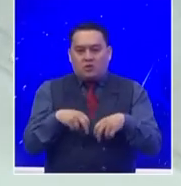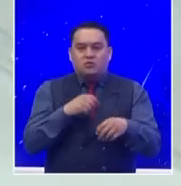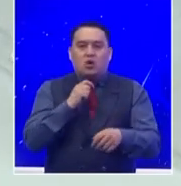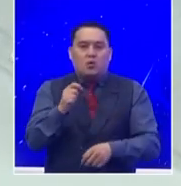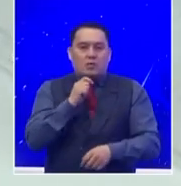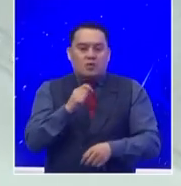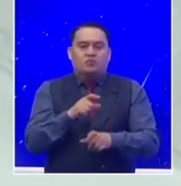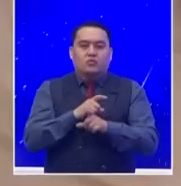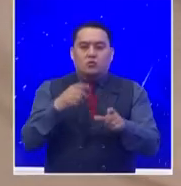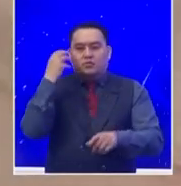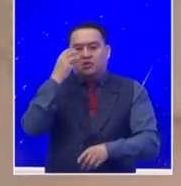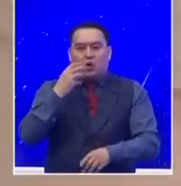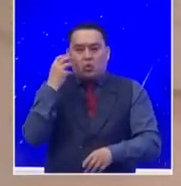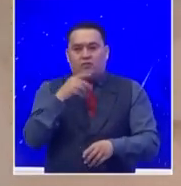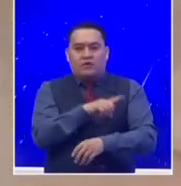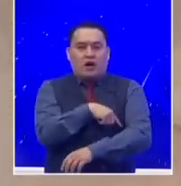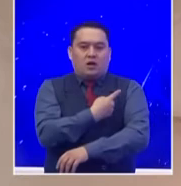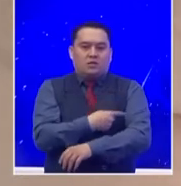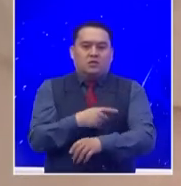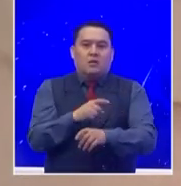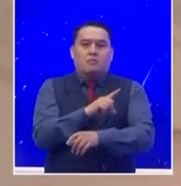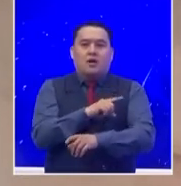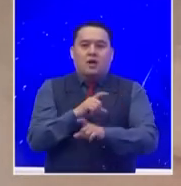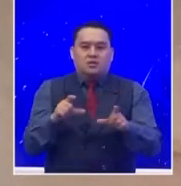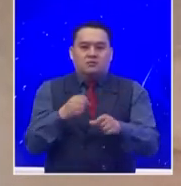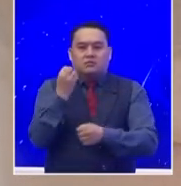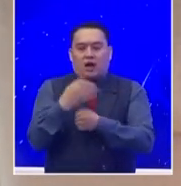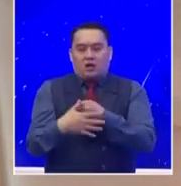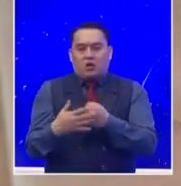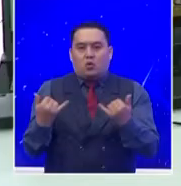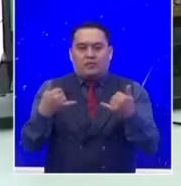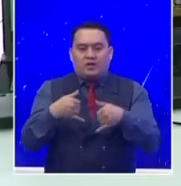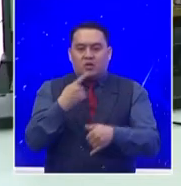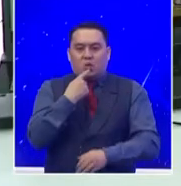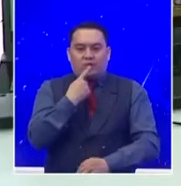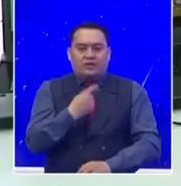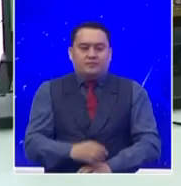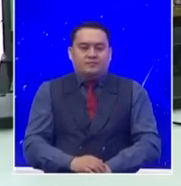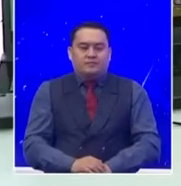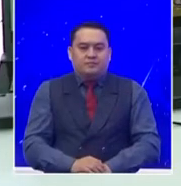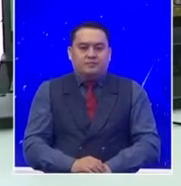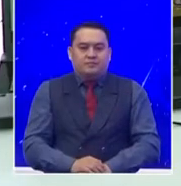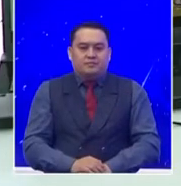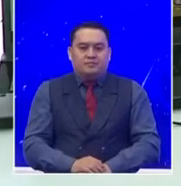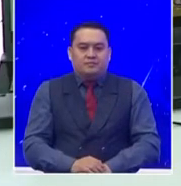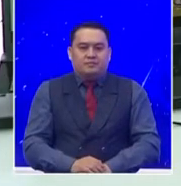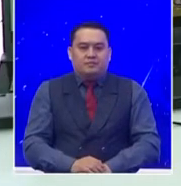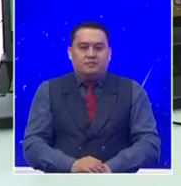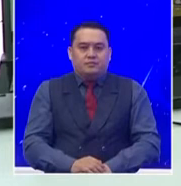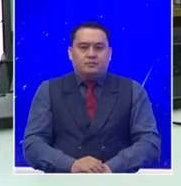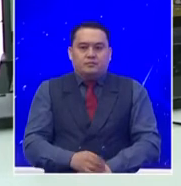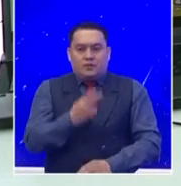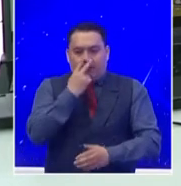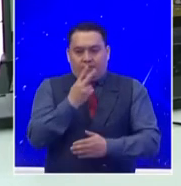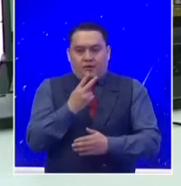школьным педиатром, психологом, врачами областной детской больницы и центра переливания крови. Как мы видим, у нас